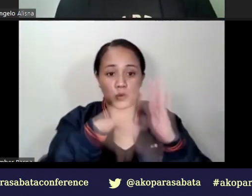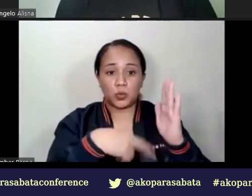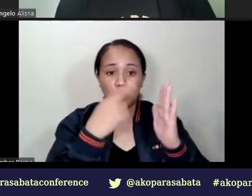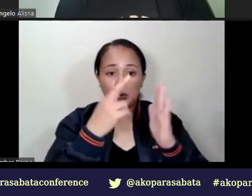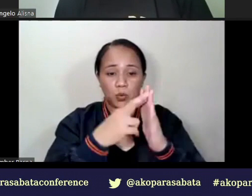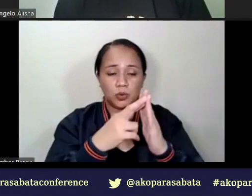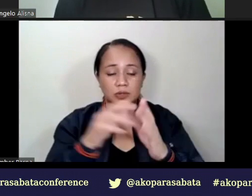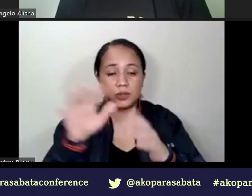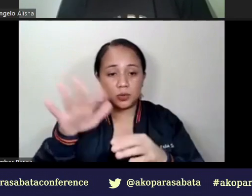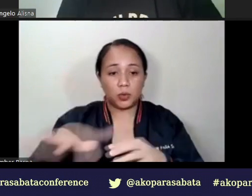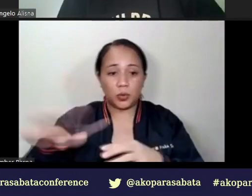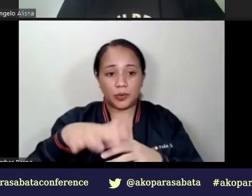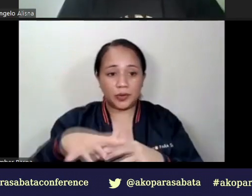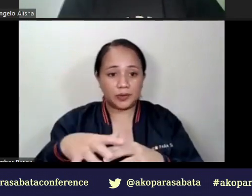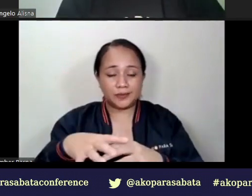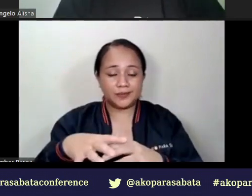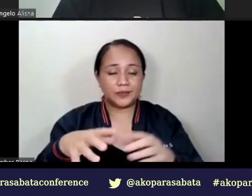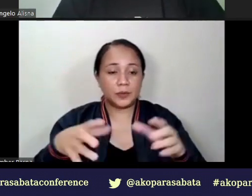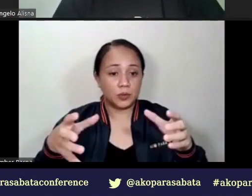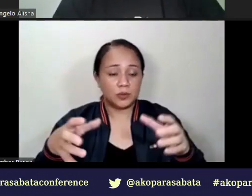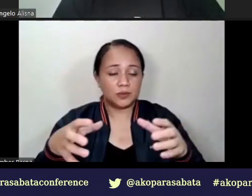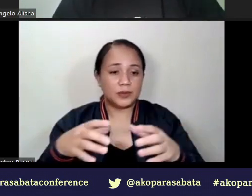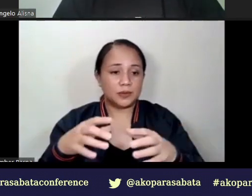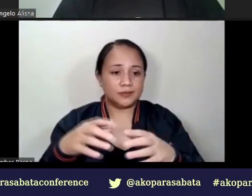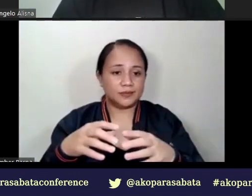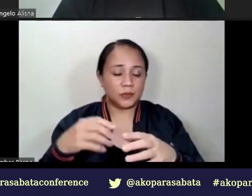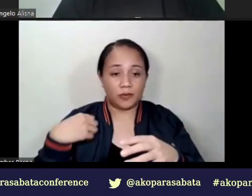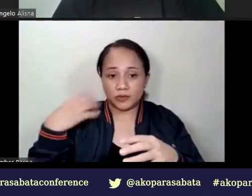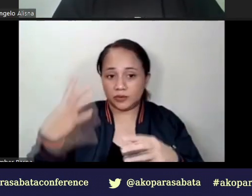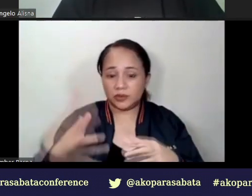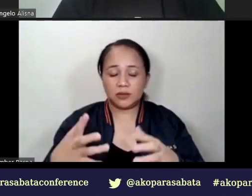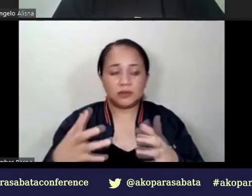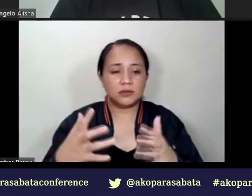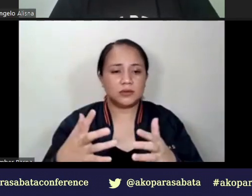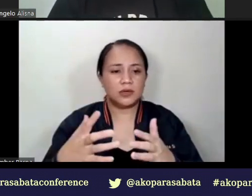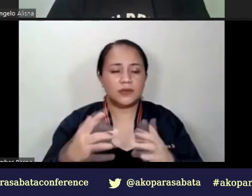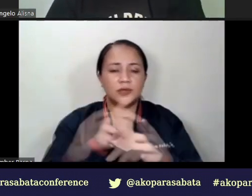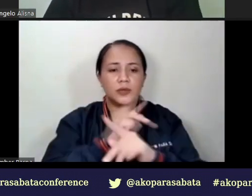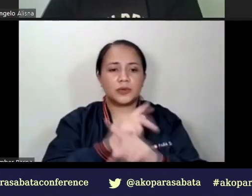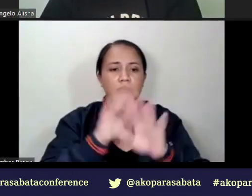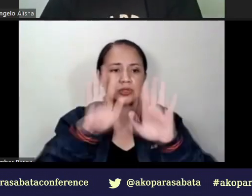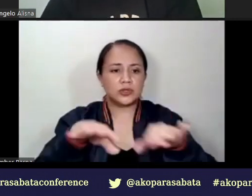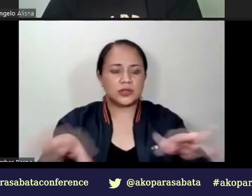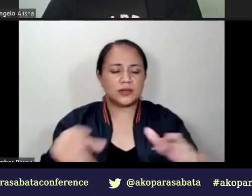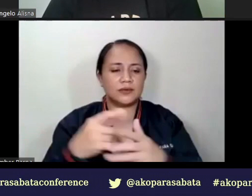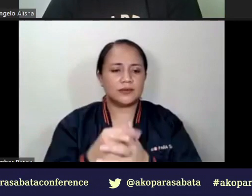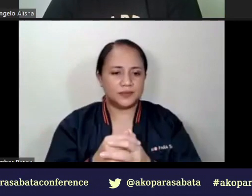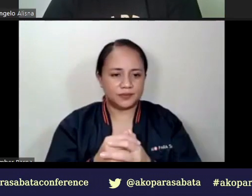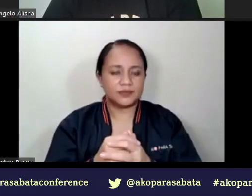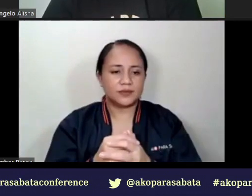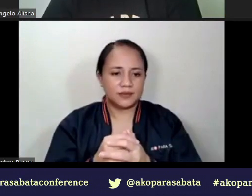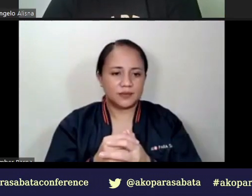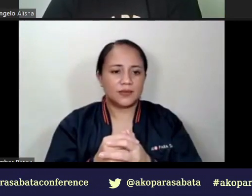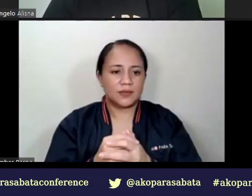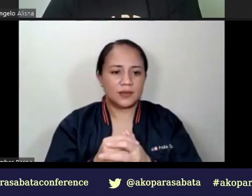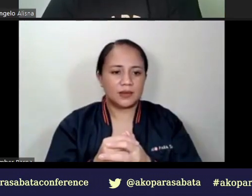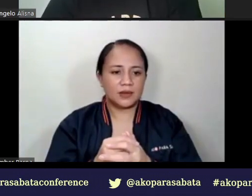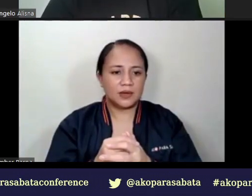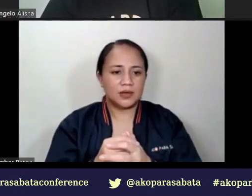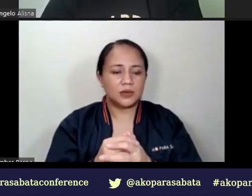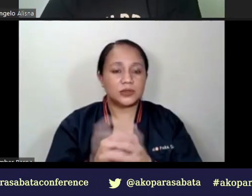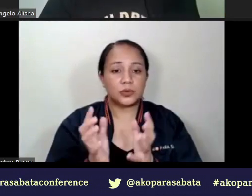councils for the protection of children na nabanggit nyo para sa mga bata sa